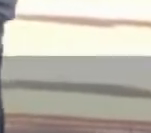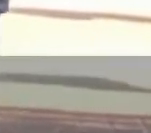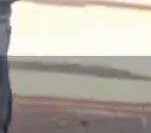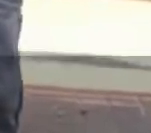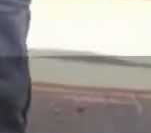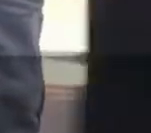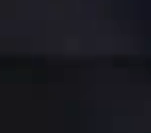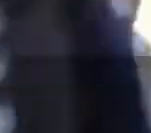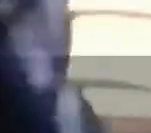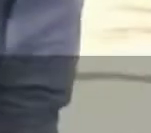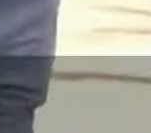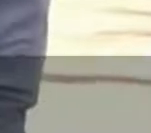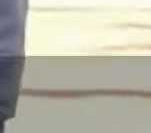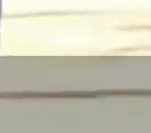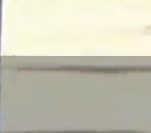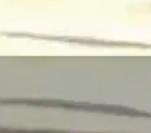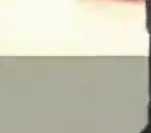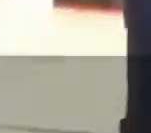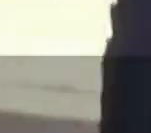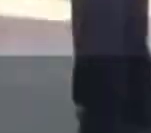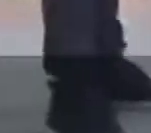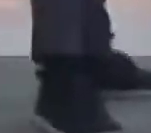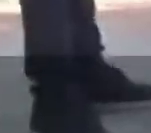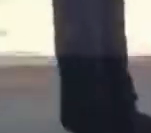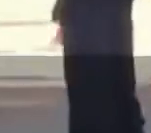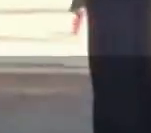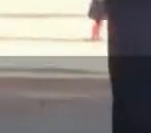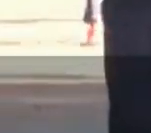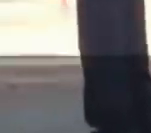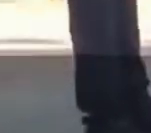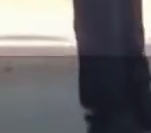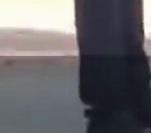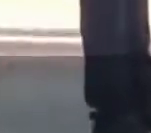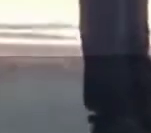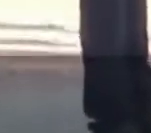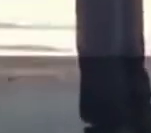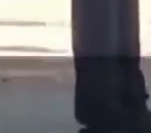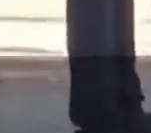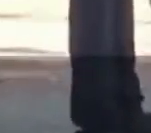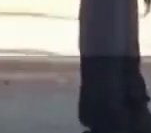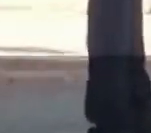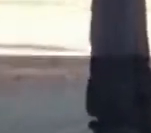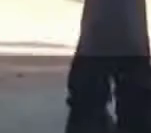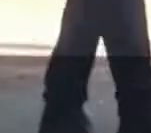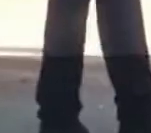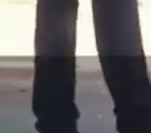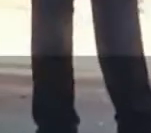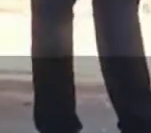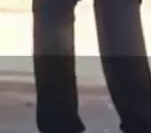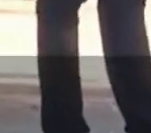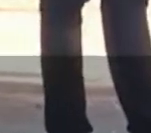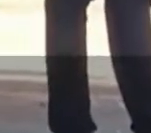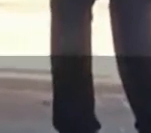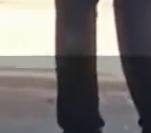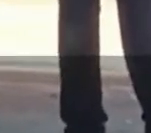כאמור, אנחנו רואים פה את הדרג הפוליטי, קשוב לצרכים של הציבור, ואפשר לומר קשוב לצרכים גם הכלכליים ולא רק